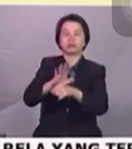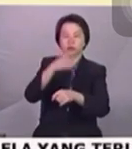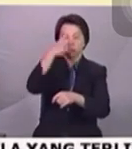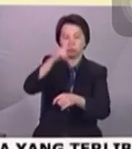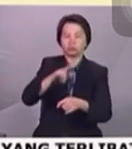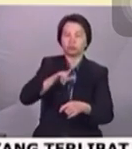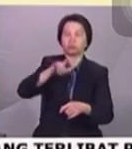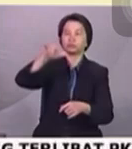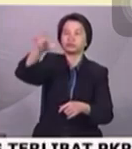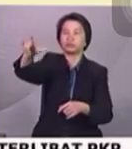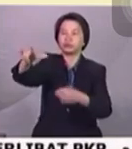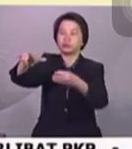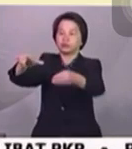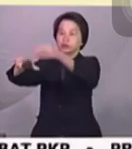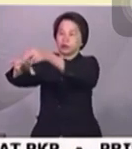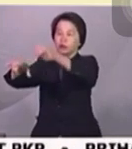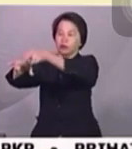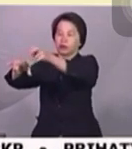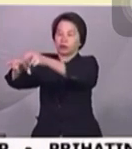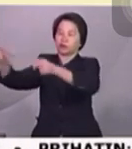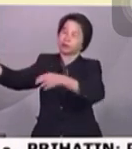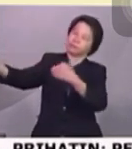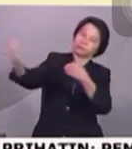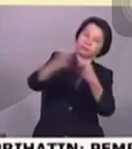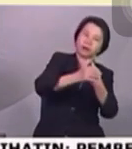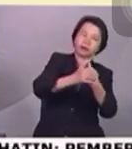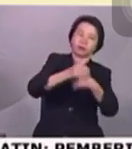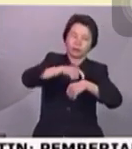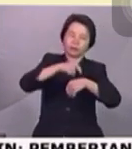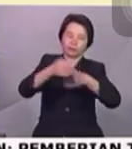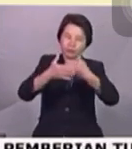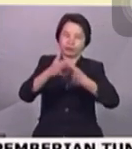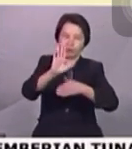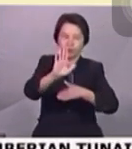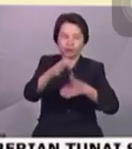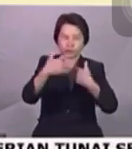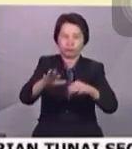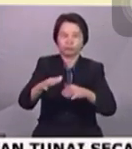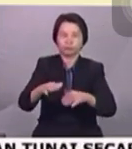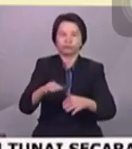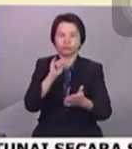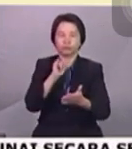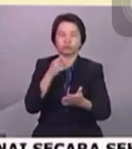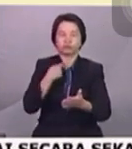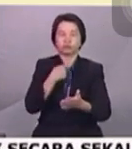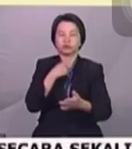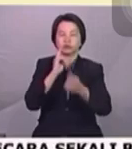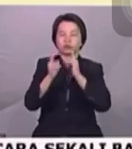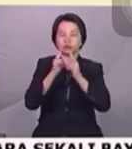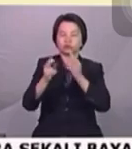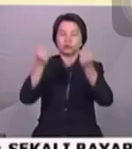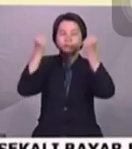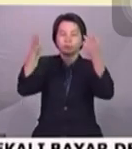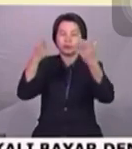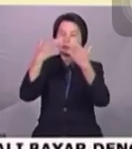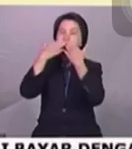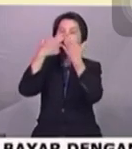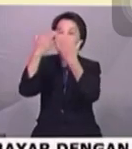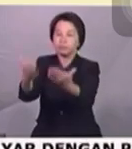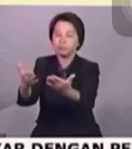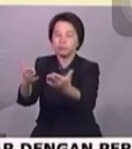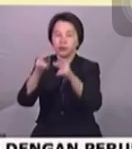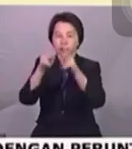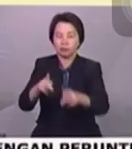untuk membawa mereka pulang dalam waktu yang terdekat. Dan kita ucapkan tinggi-tinggi terima kasih kepada